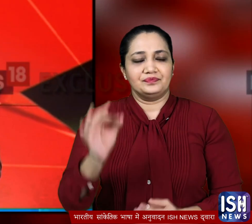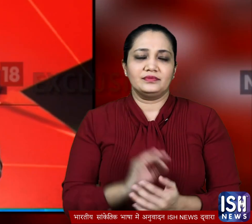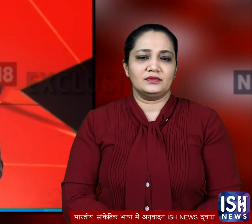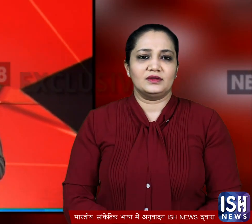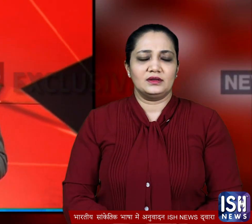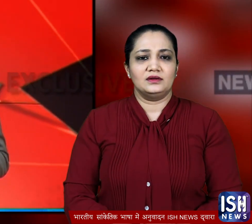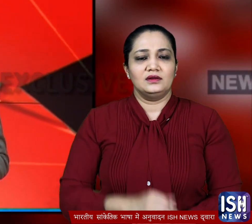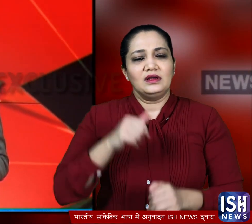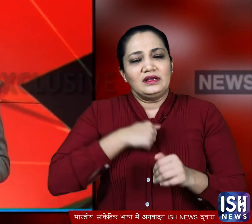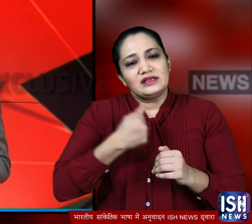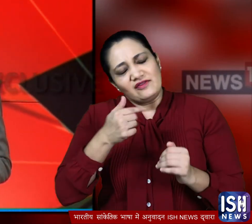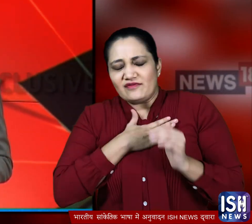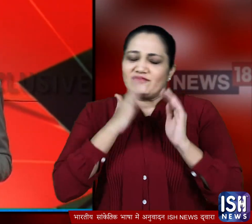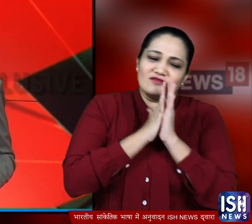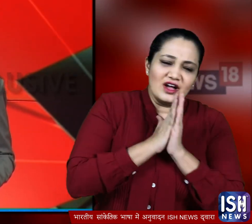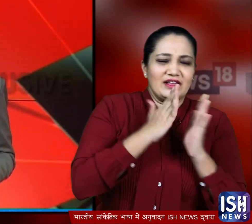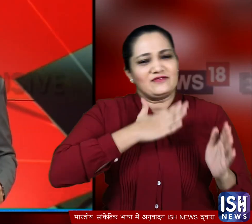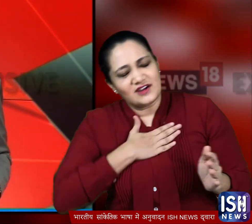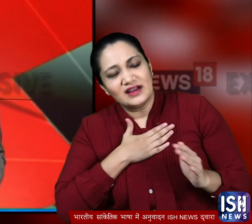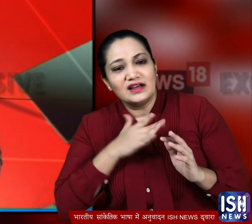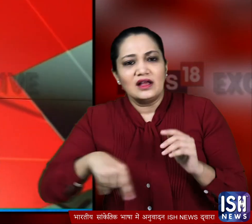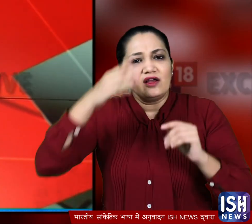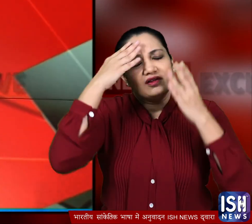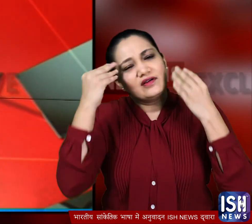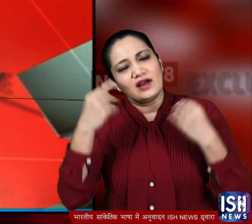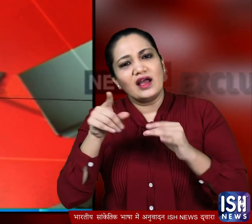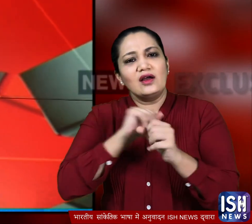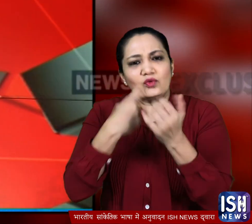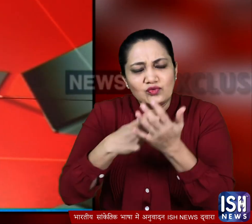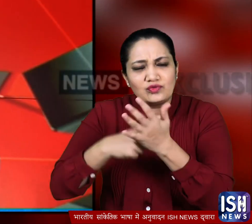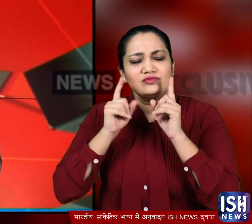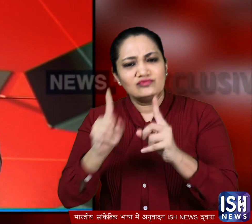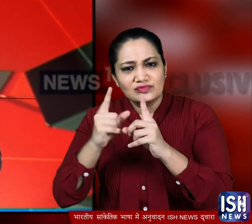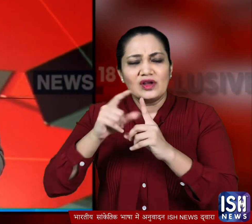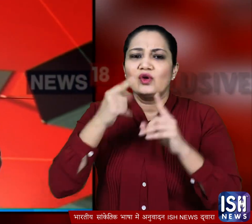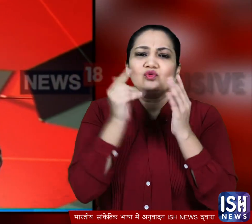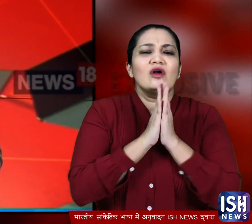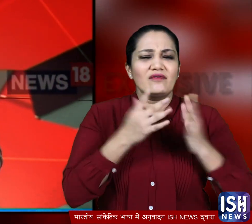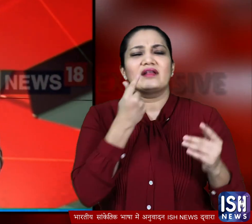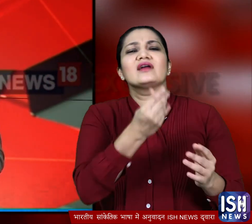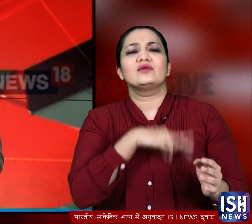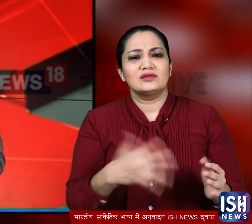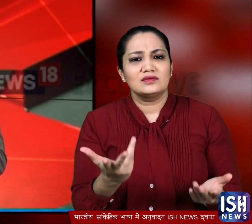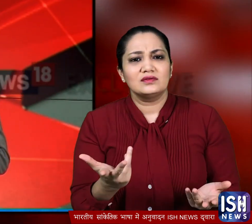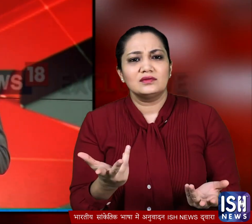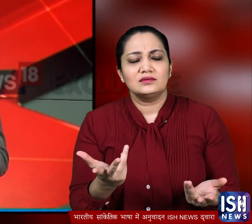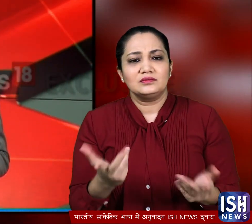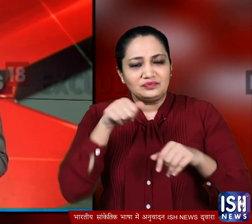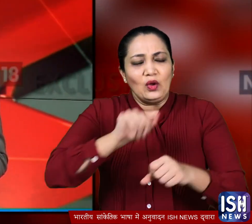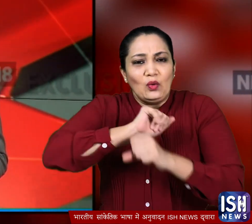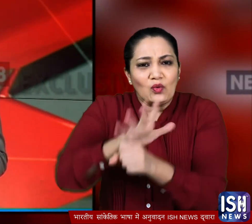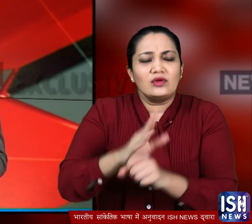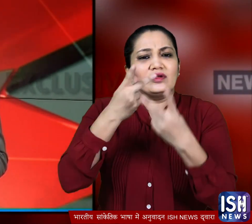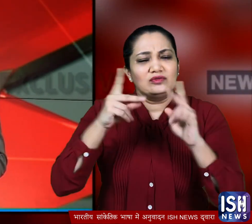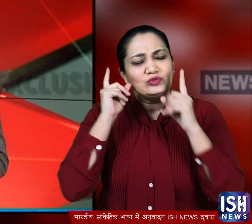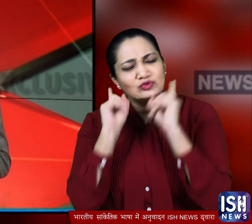बात यह कि हम लोग आस्था में डूबकर ये भूल जाते हैं कि अनुशासन के बिना भक्ति बेमानी हो जाती है। और अभी तो महामारी